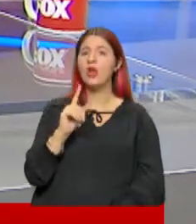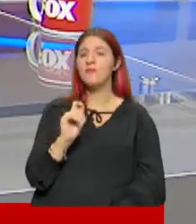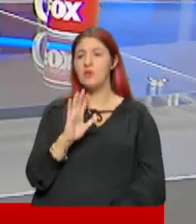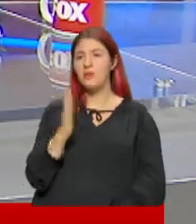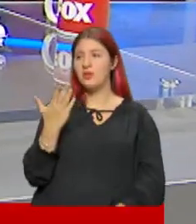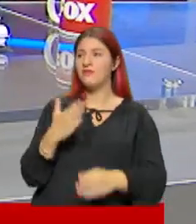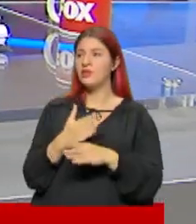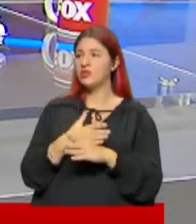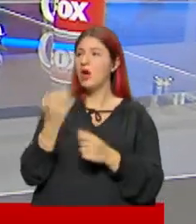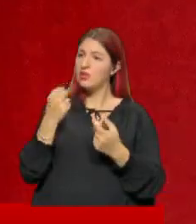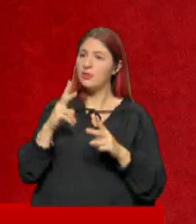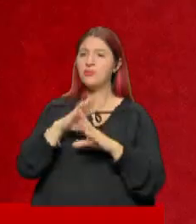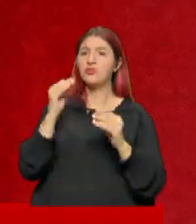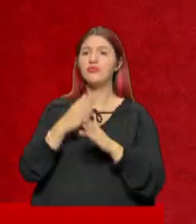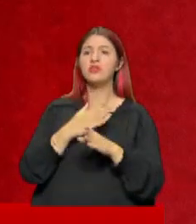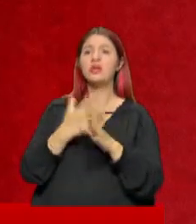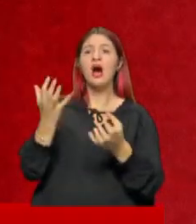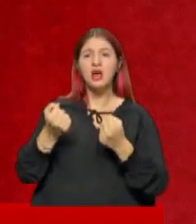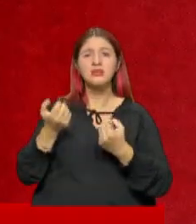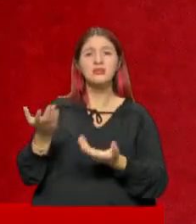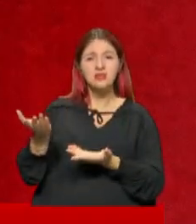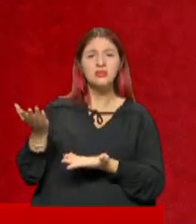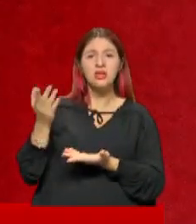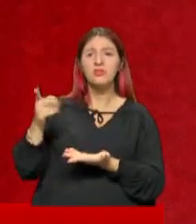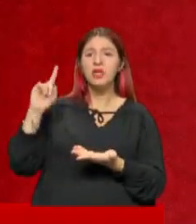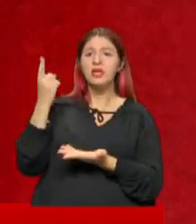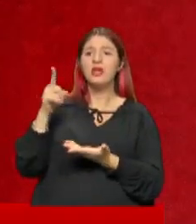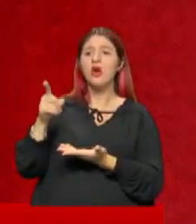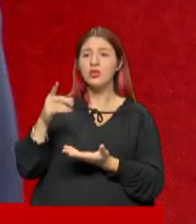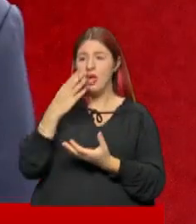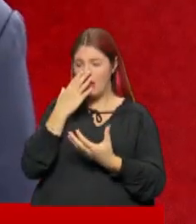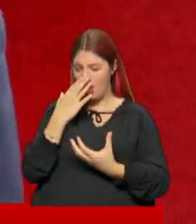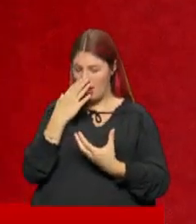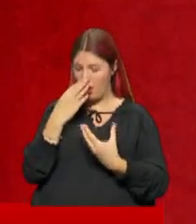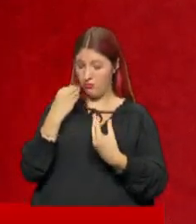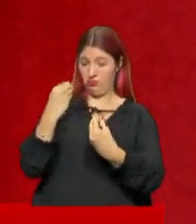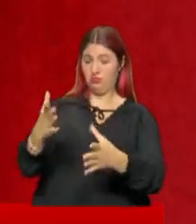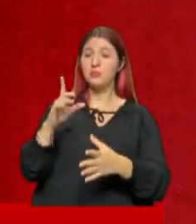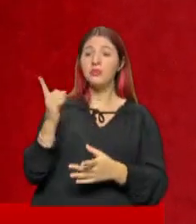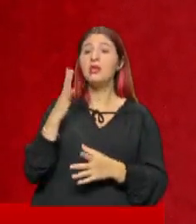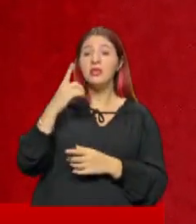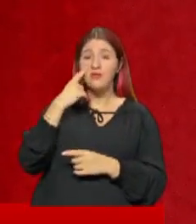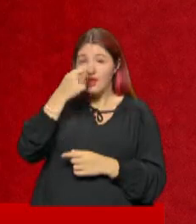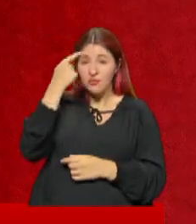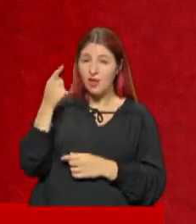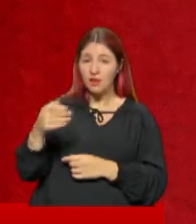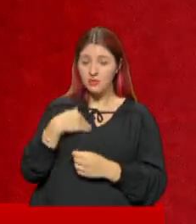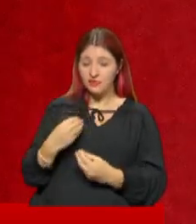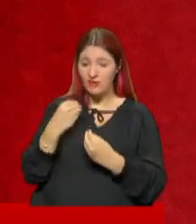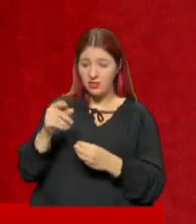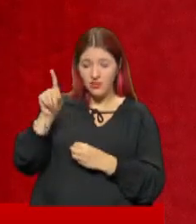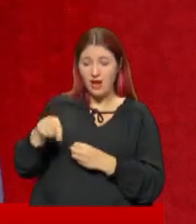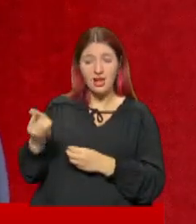Yani vatandaşlarımız, alabilen bütün vatandaşlarımız alsın, bu iktidarın onlara bahşettiği bir şey değil. Sonuçta devlet imkanları, bizim